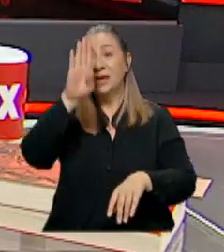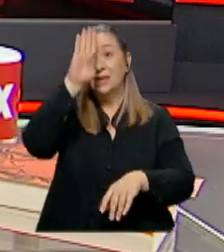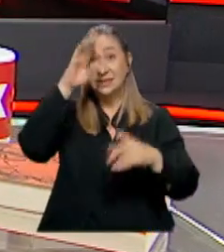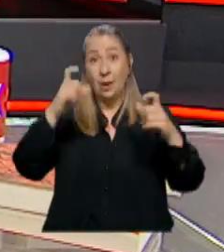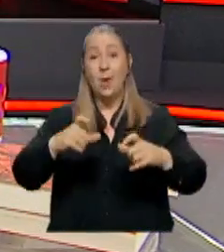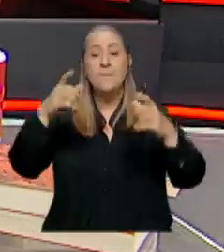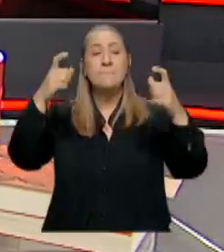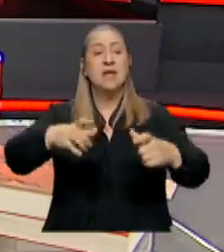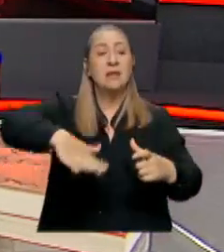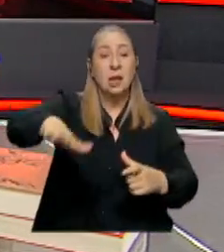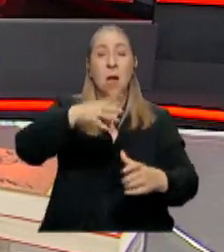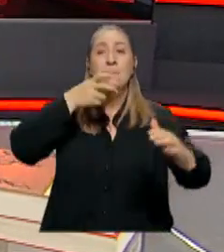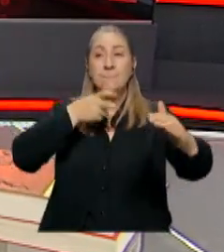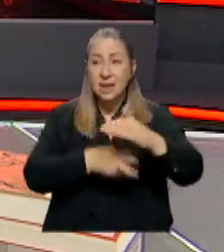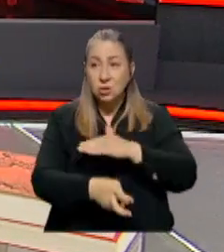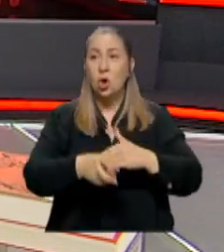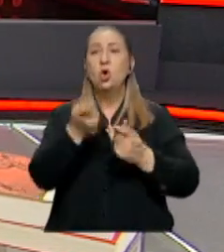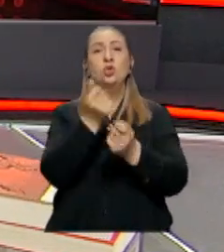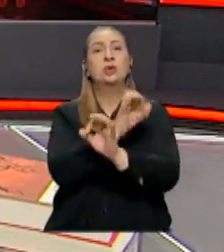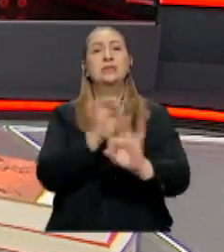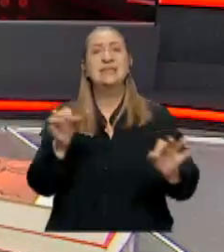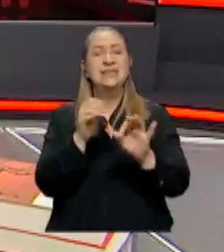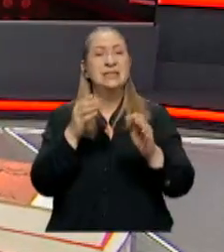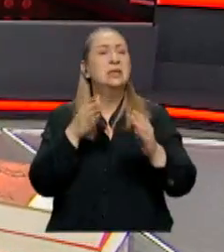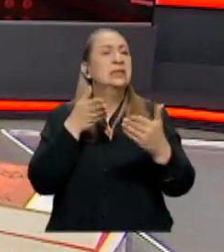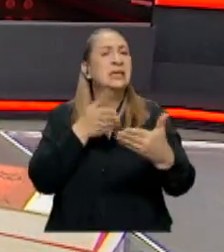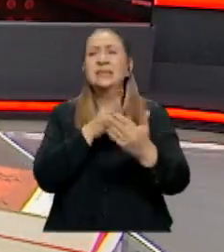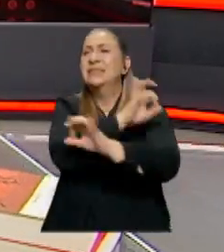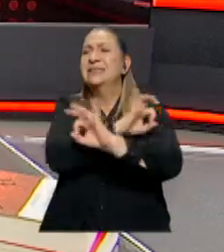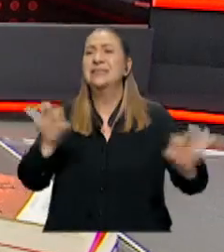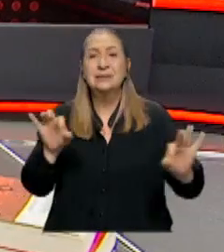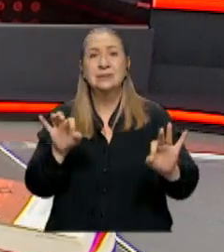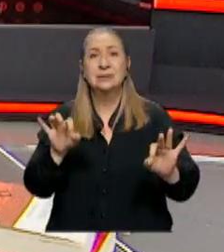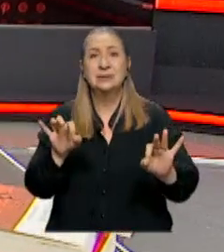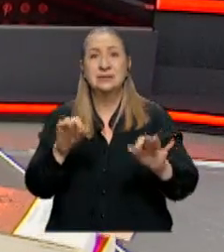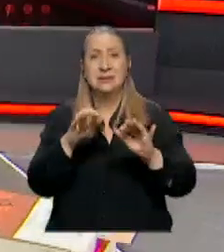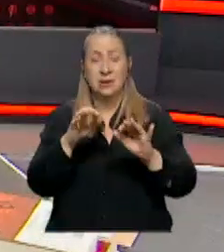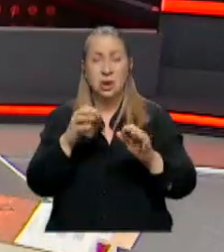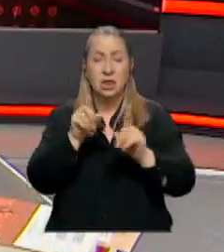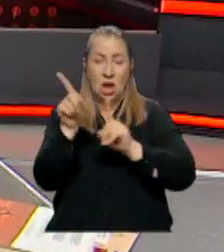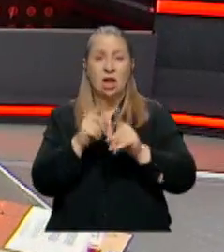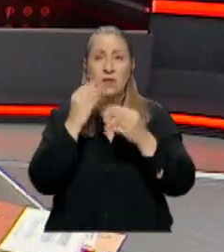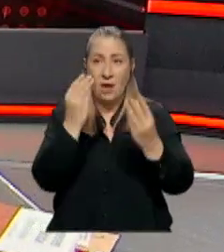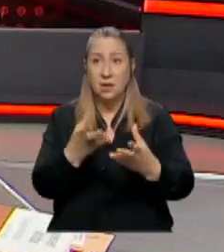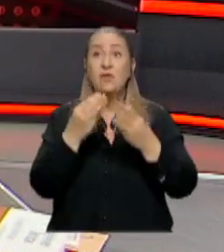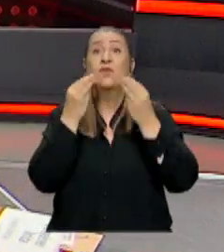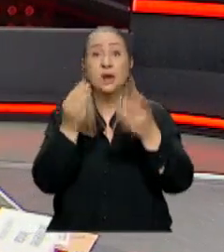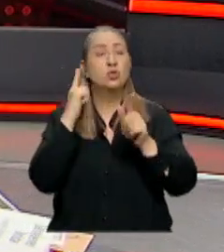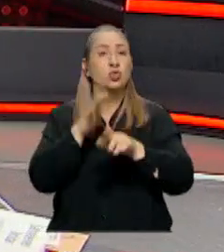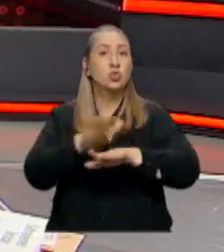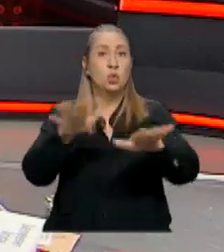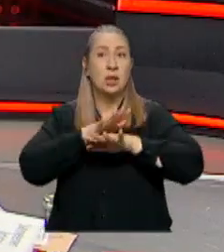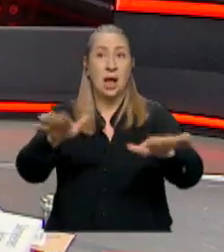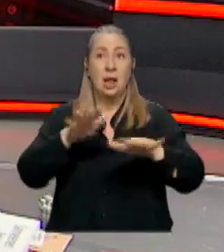İstanbul'da meydanlarda, metroda ücretsiz ve sınırsız internet veriyor ve verdiğini